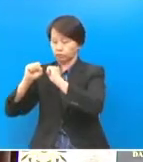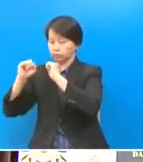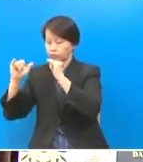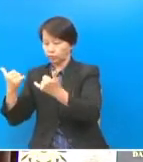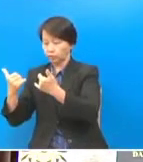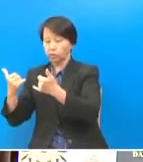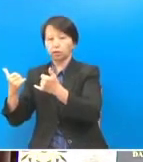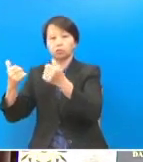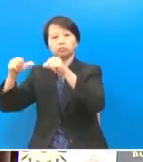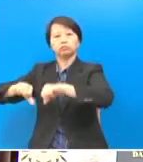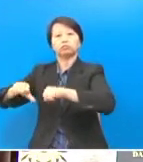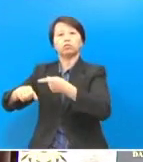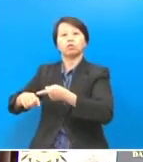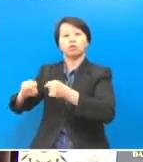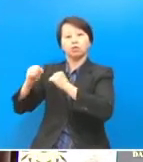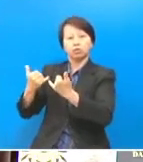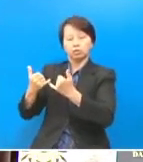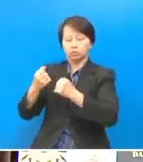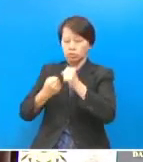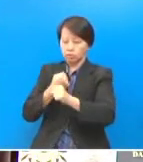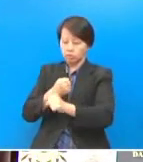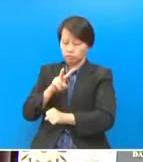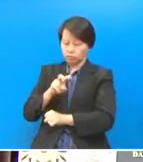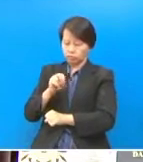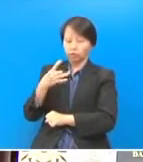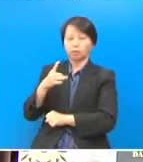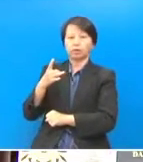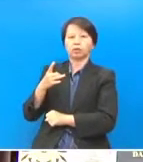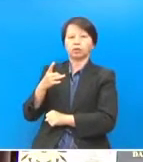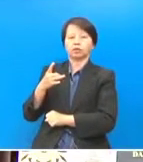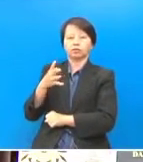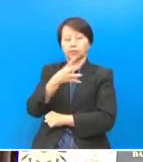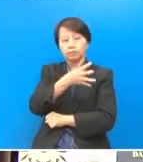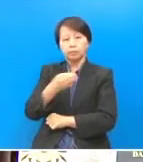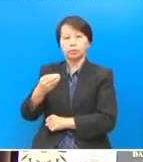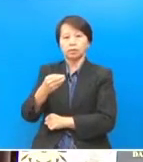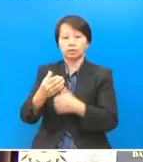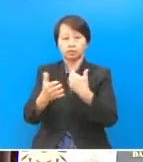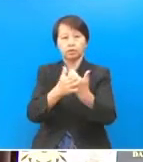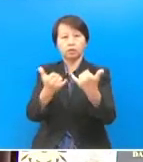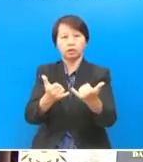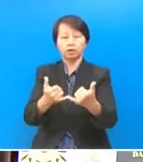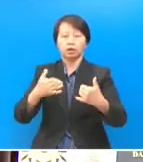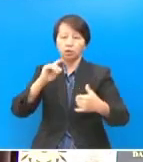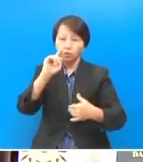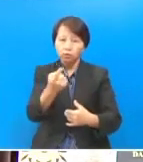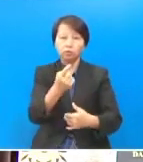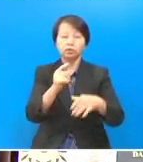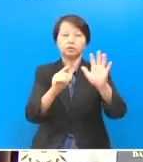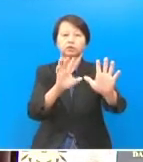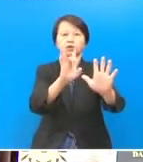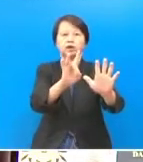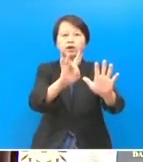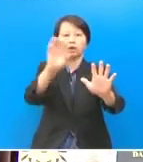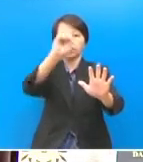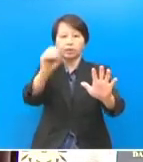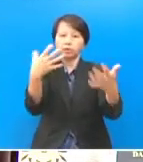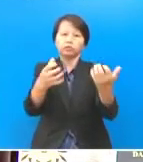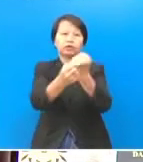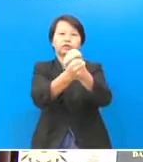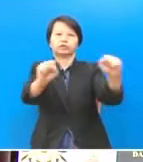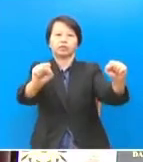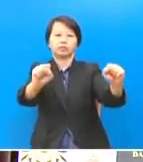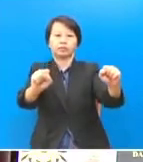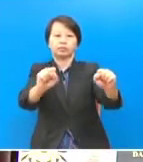yang terbengkalai ya sejak tahun 2018 lagi dan strike ini cuma 54u saja sudah siap oleh